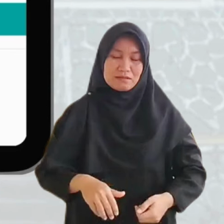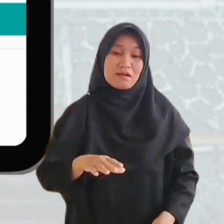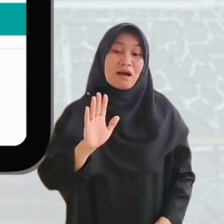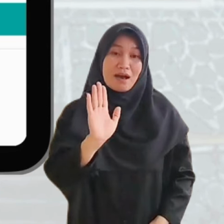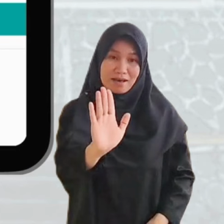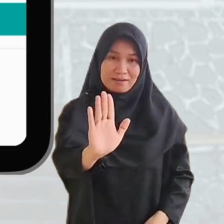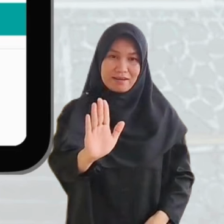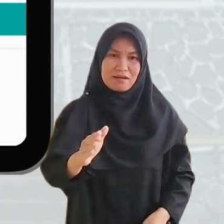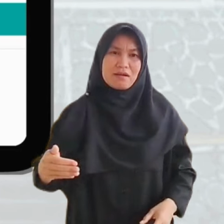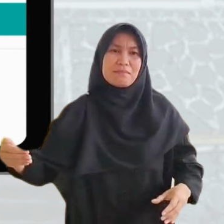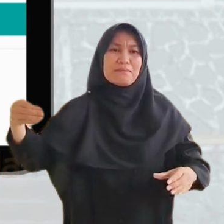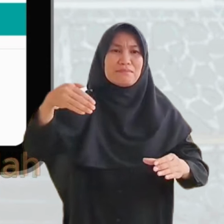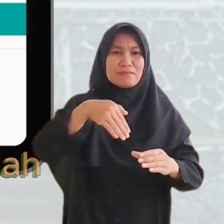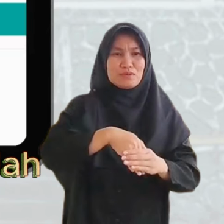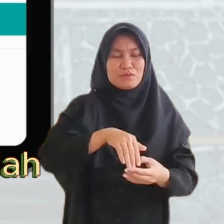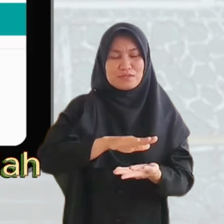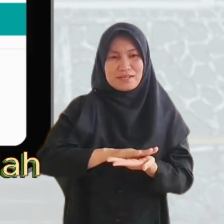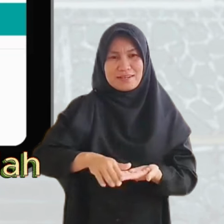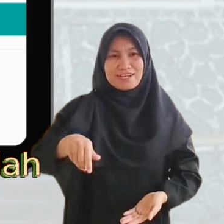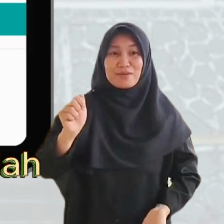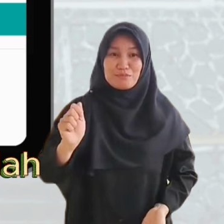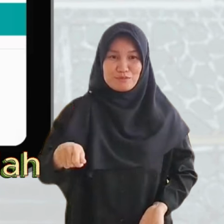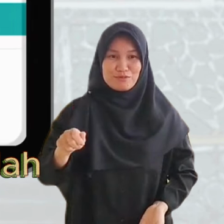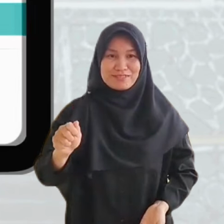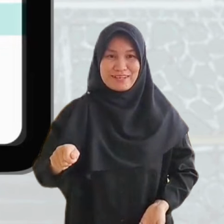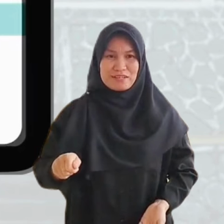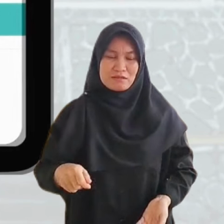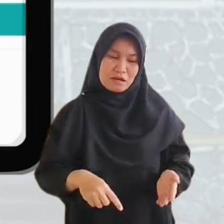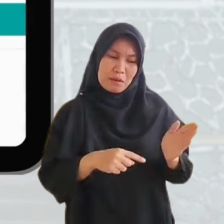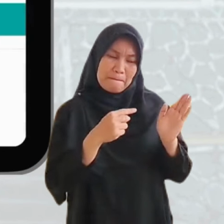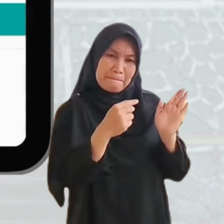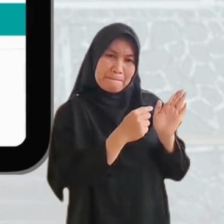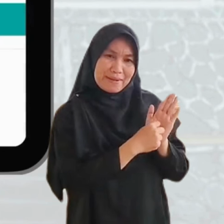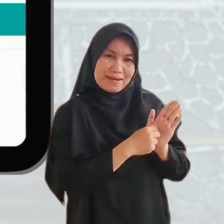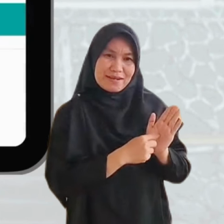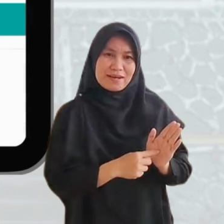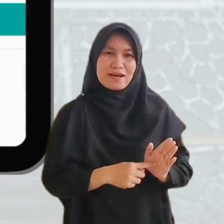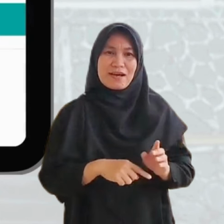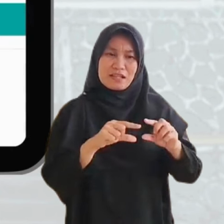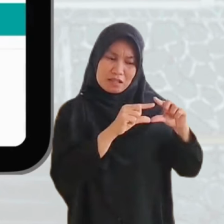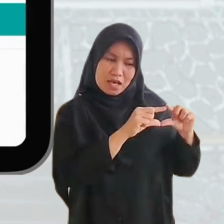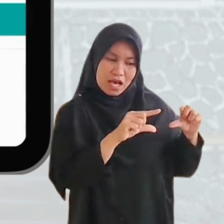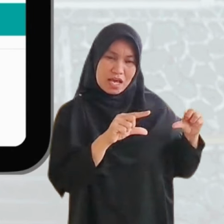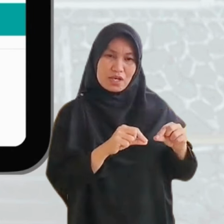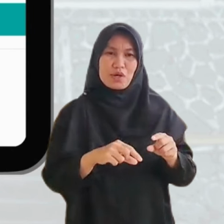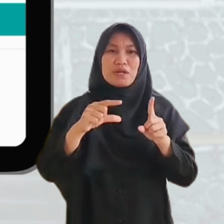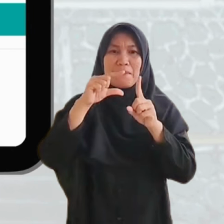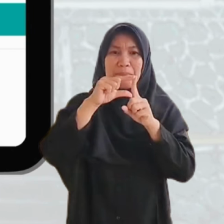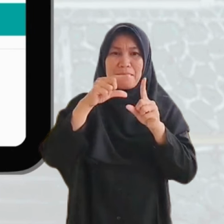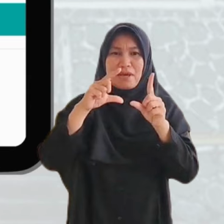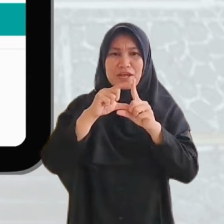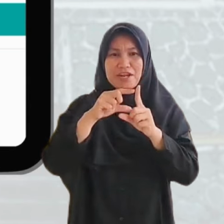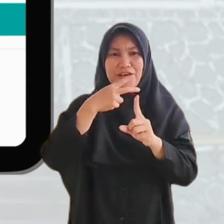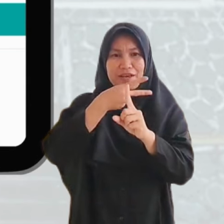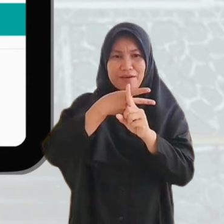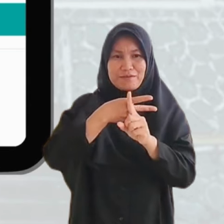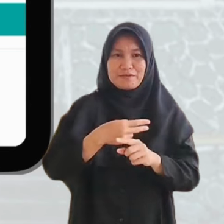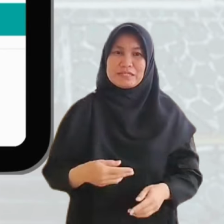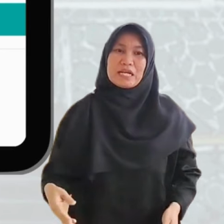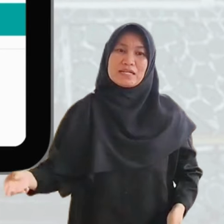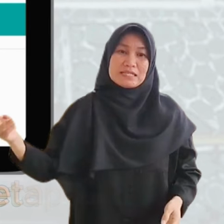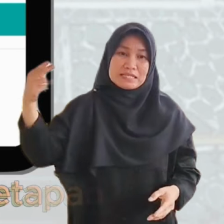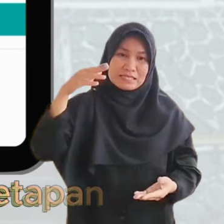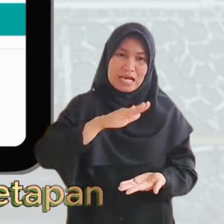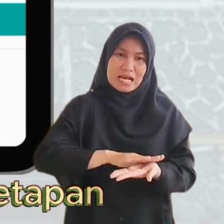pembayaran untuk memastikan status pembayaran yang telah dilakukan. Apabila pembayaran telah berhasil, Anda dapat